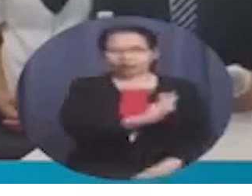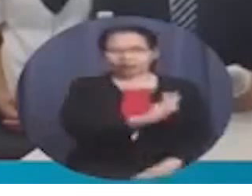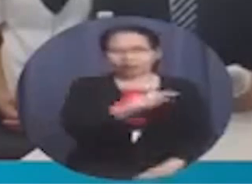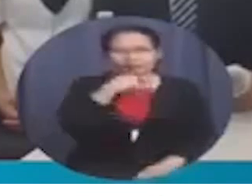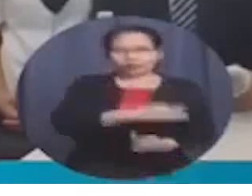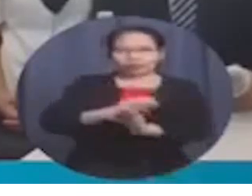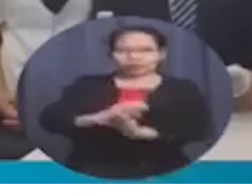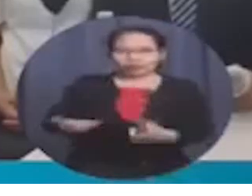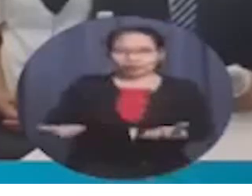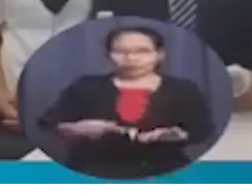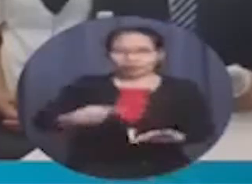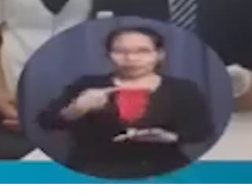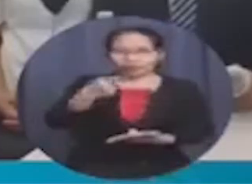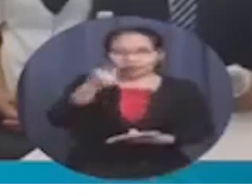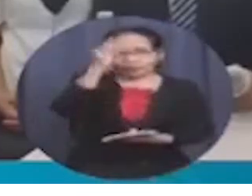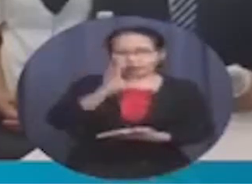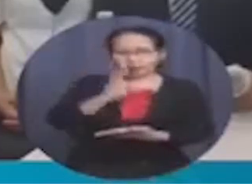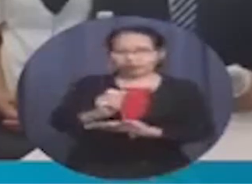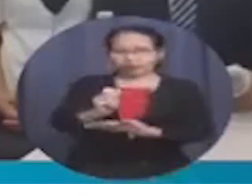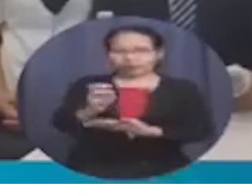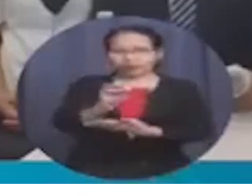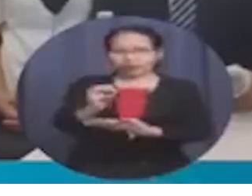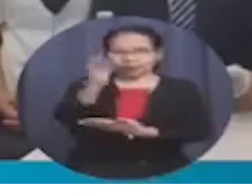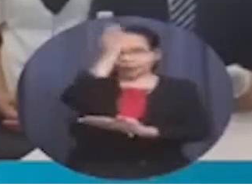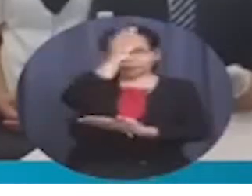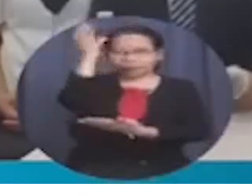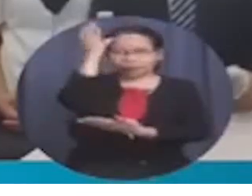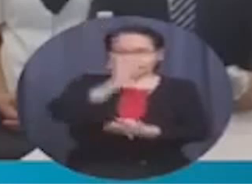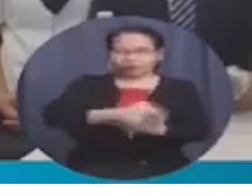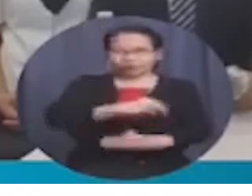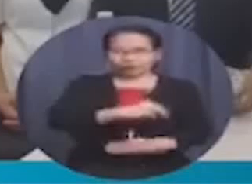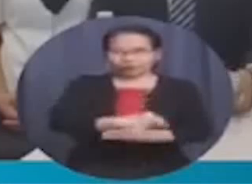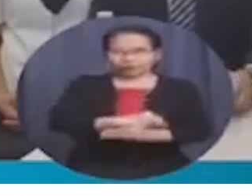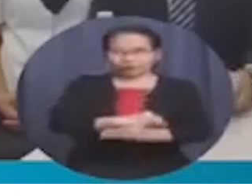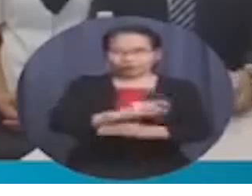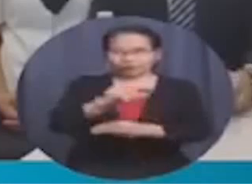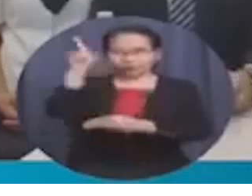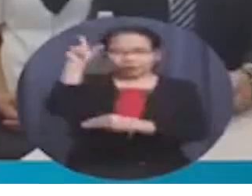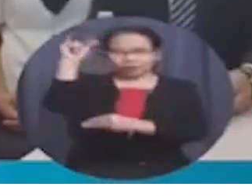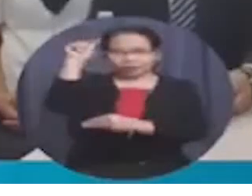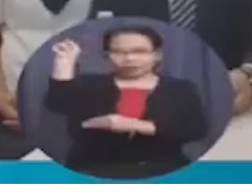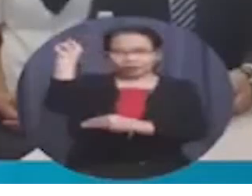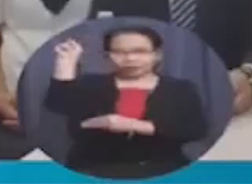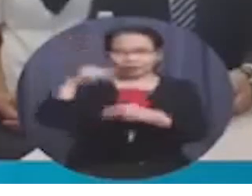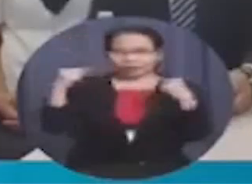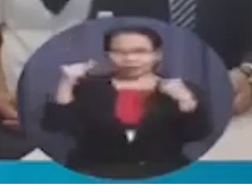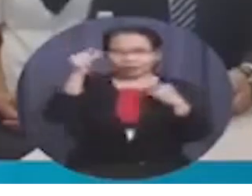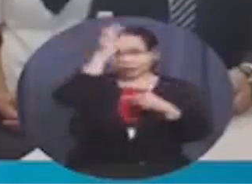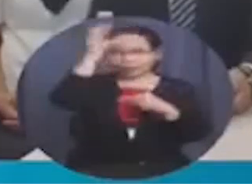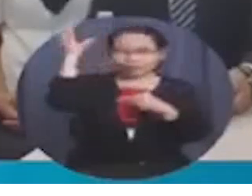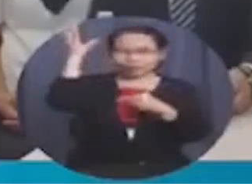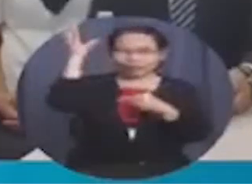eh. Eto ang sabi ng katisismong Katoliko na ginawa ni Luis de Amisquita, paring